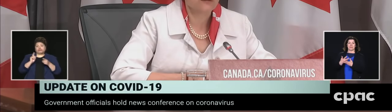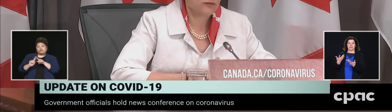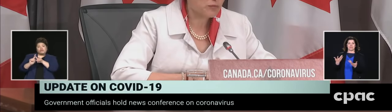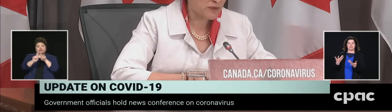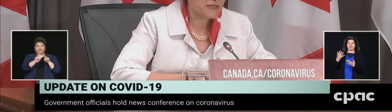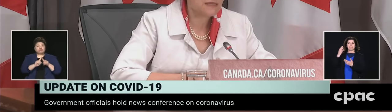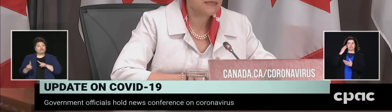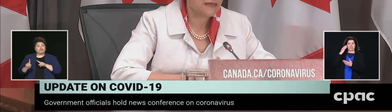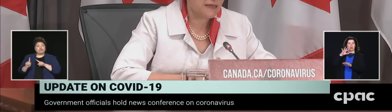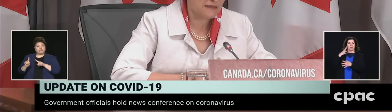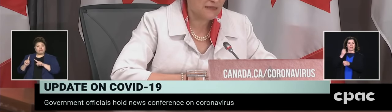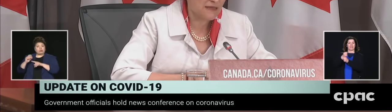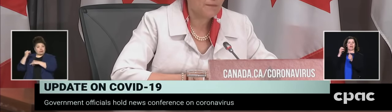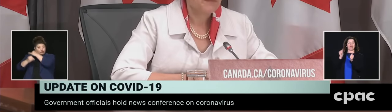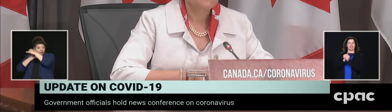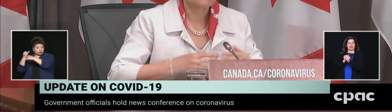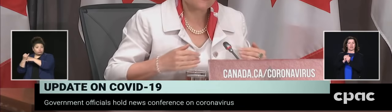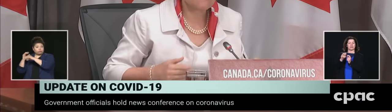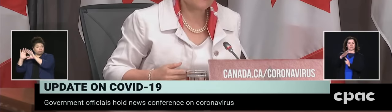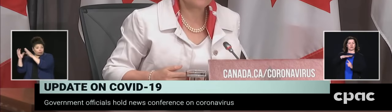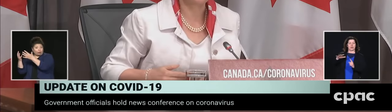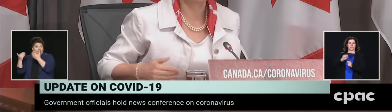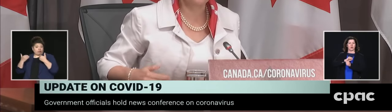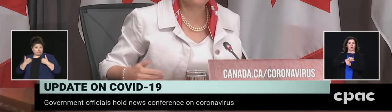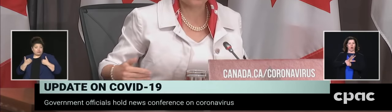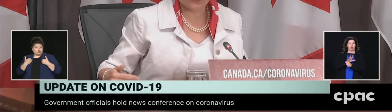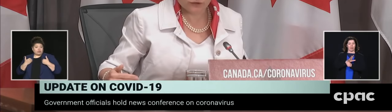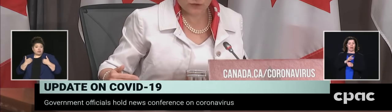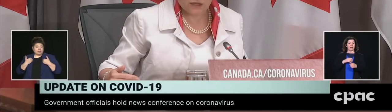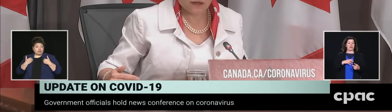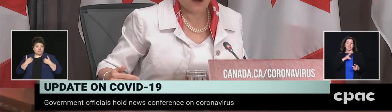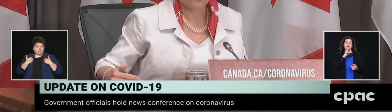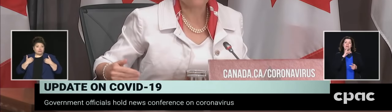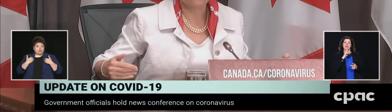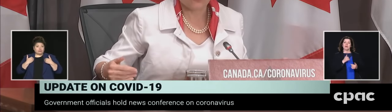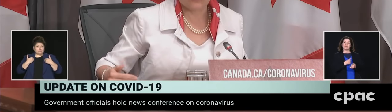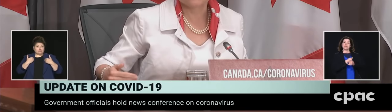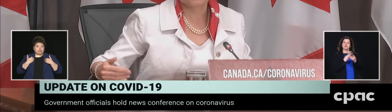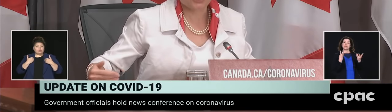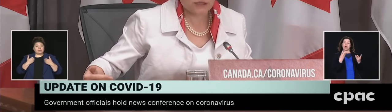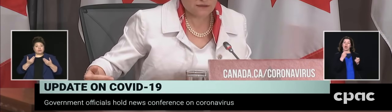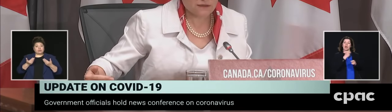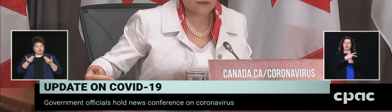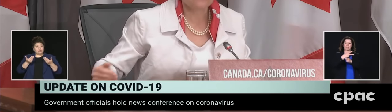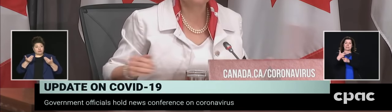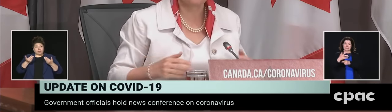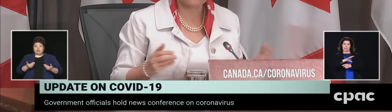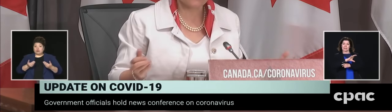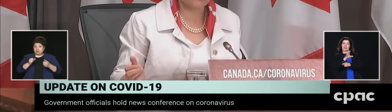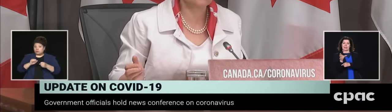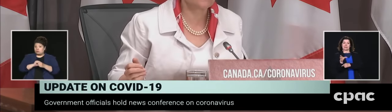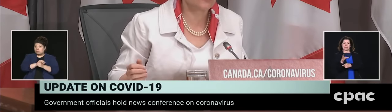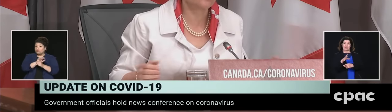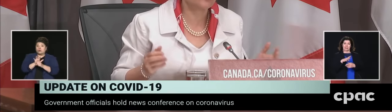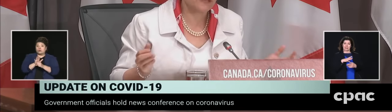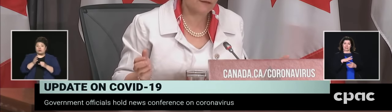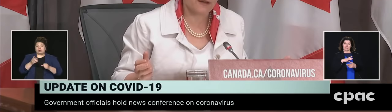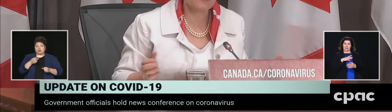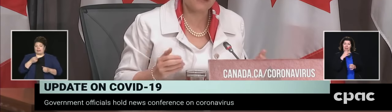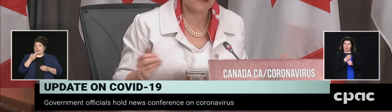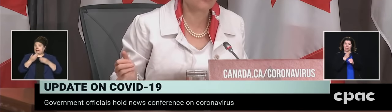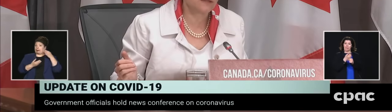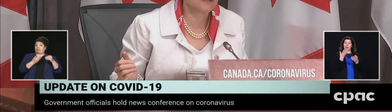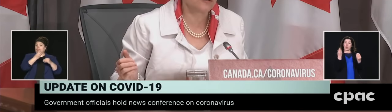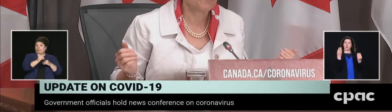des entreprises canadiennes travaillent aujourd'hui en Chine dans les conditions du